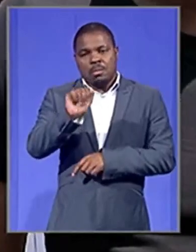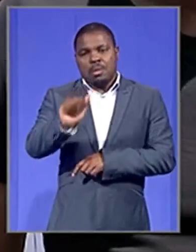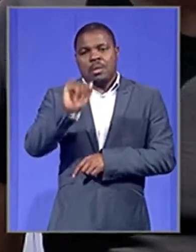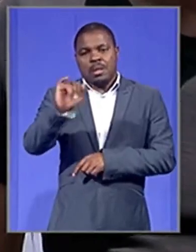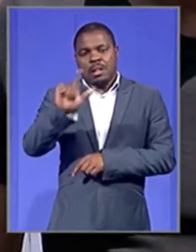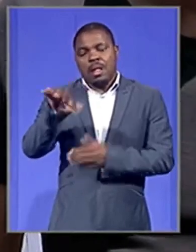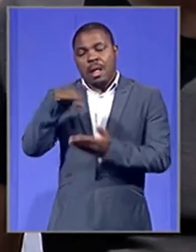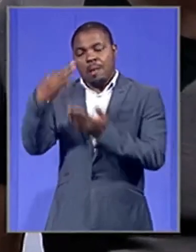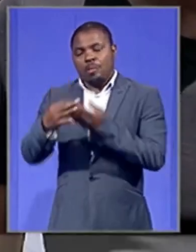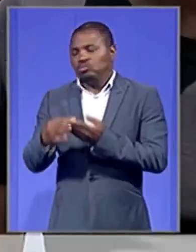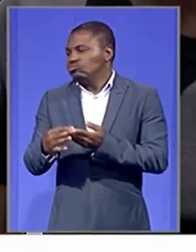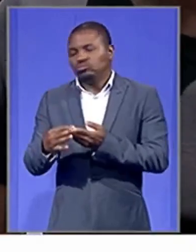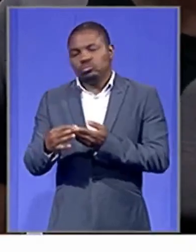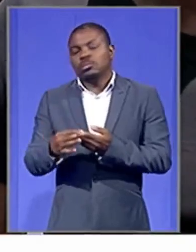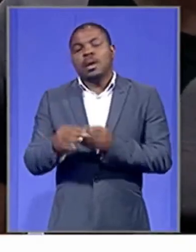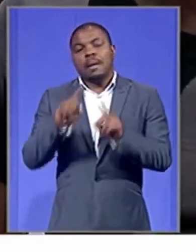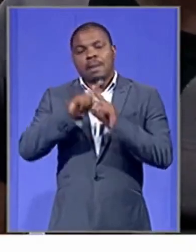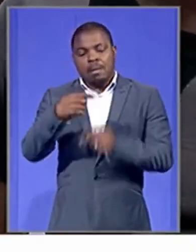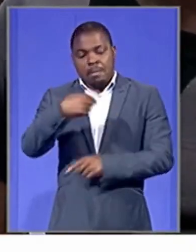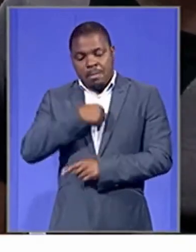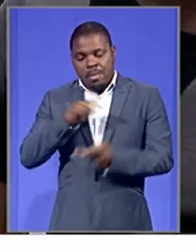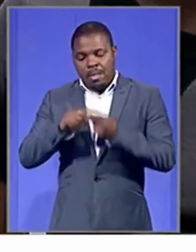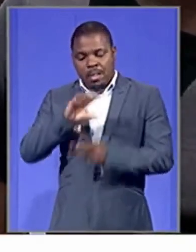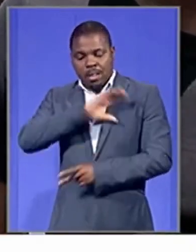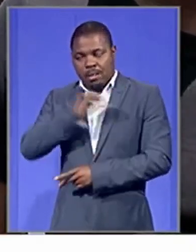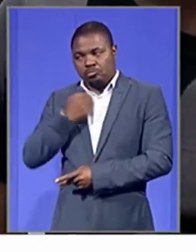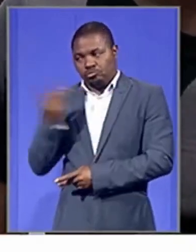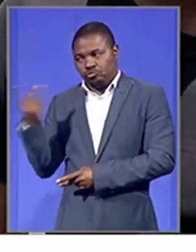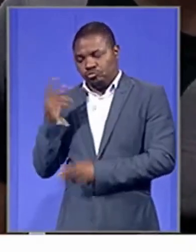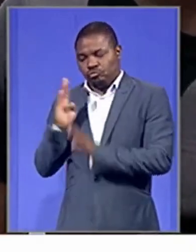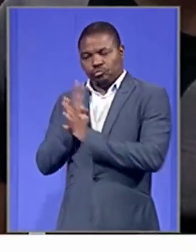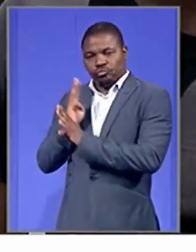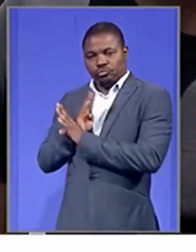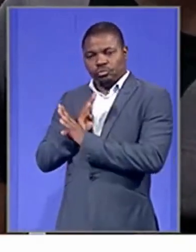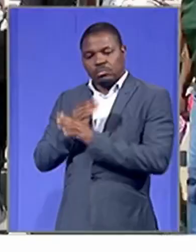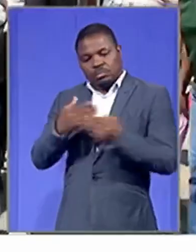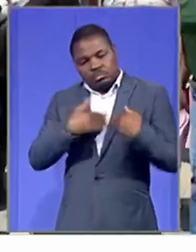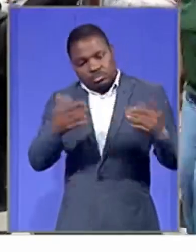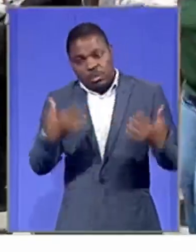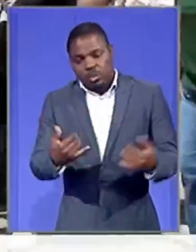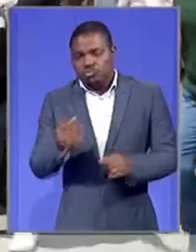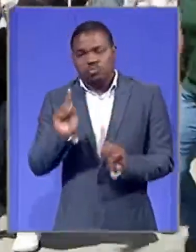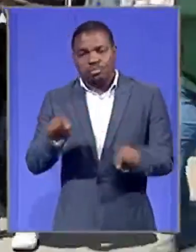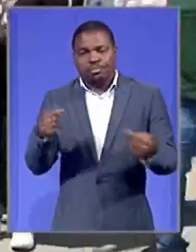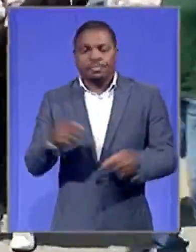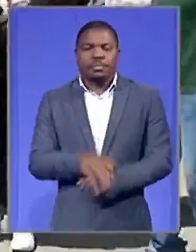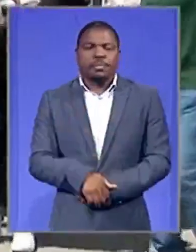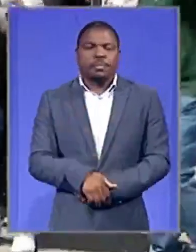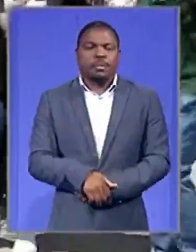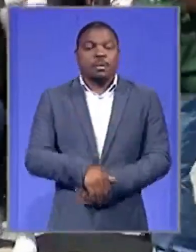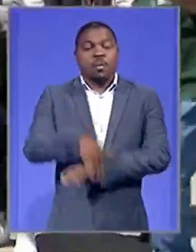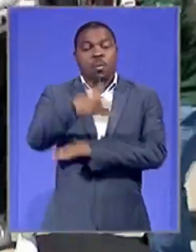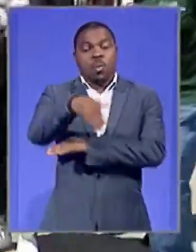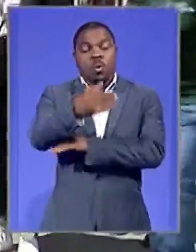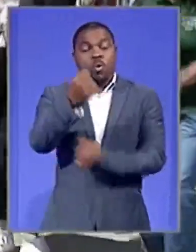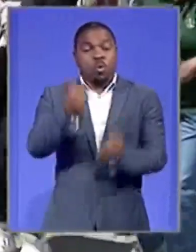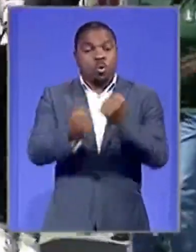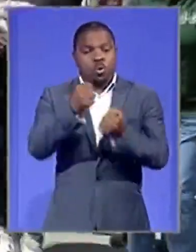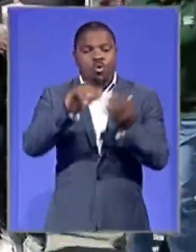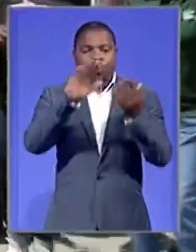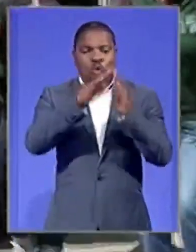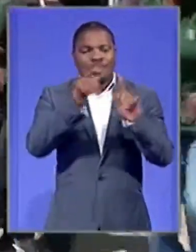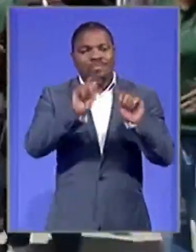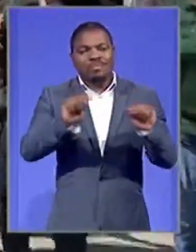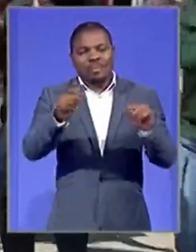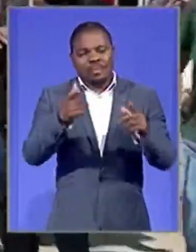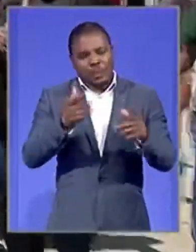santse le between rona le client ya rona se ke kgona go se disclosure gone yaanong. Ho sa le jwalo ka ntle ba ahi bona ba